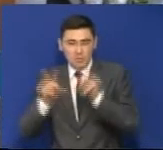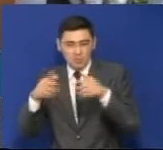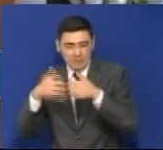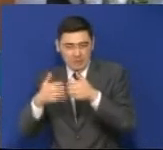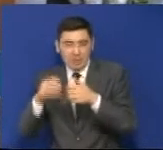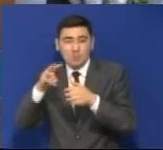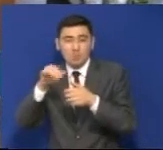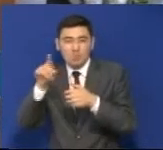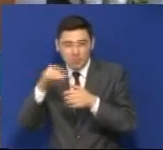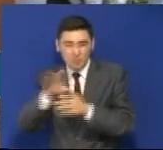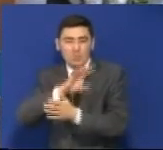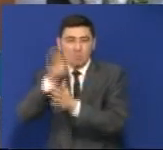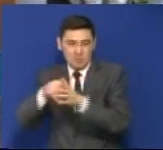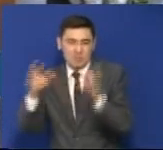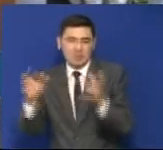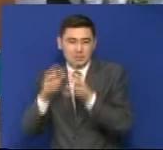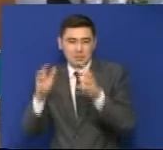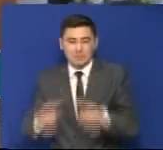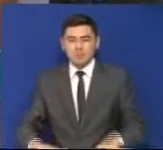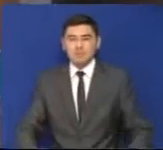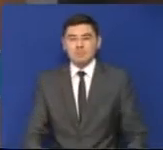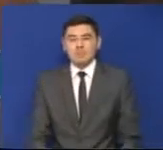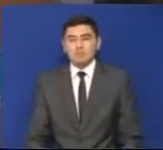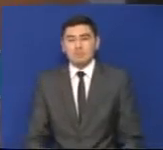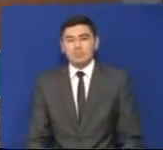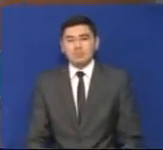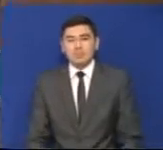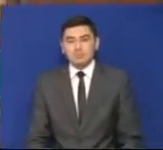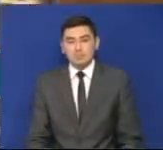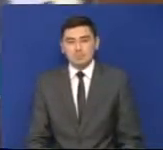беретін мектептің музейінде сақтаулы.